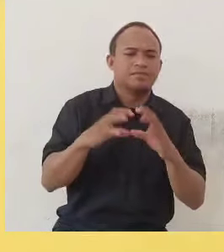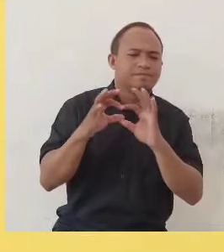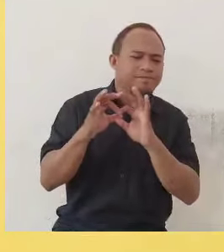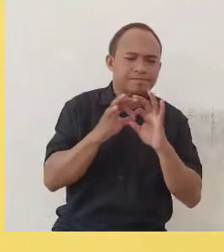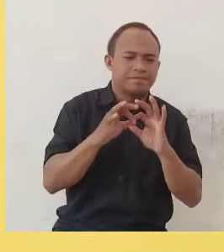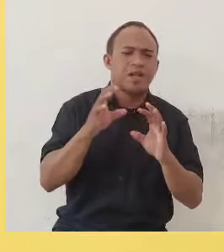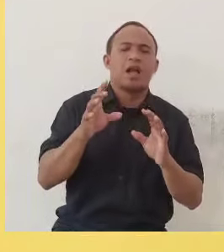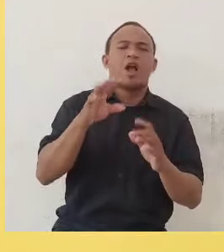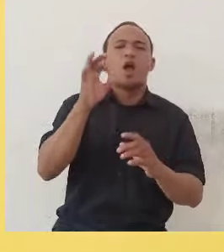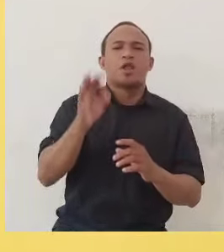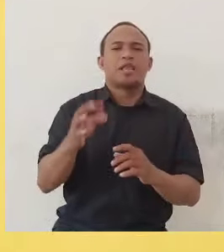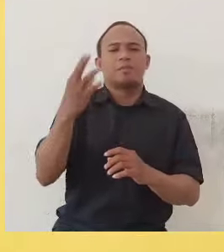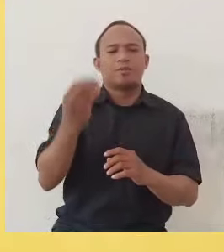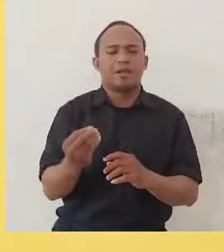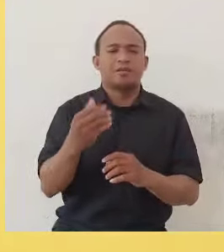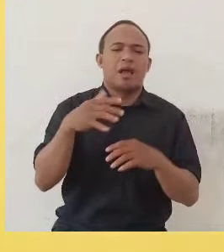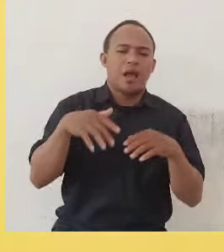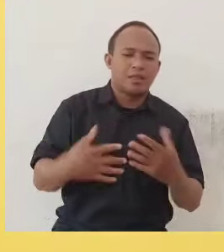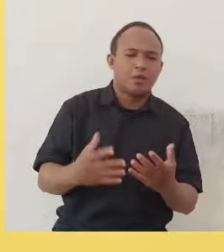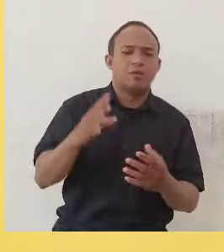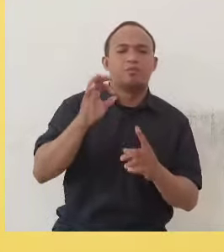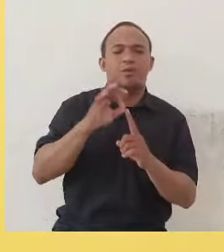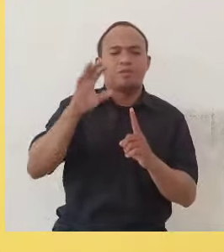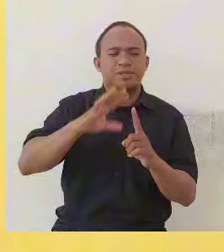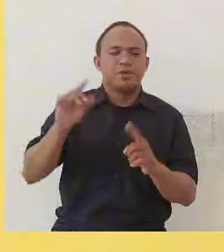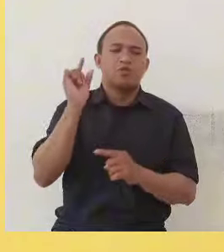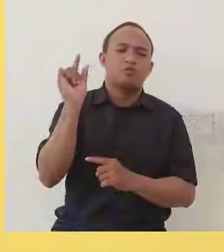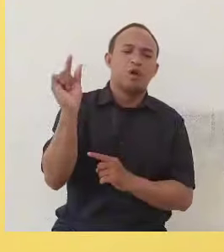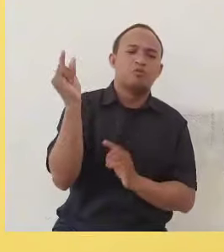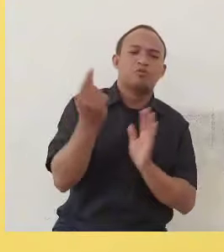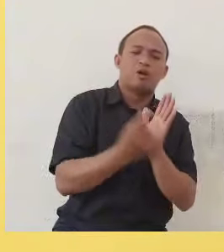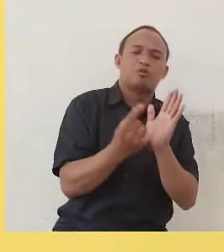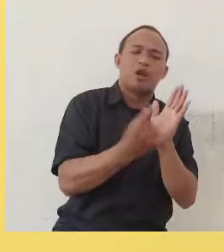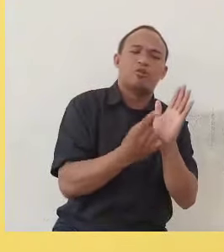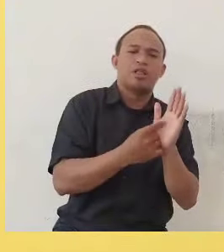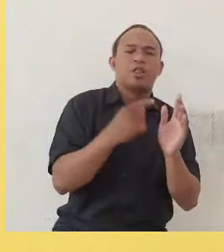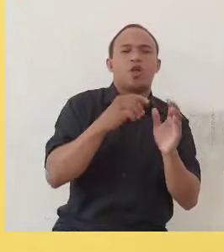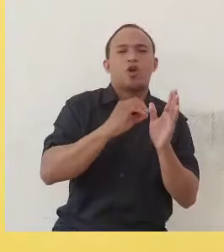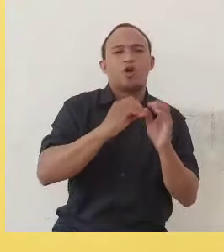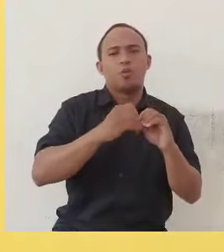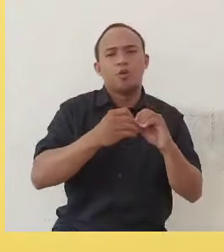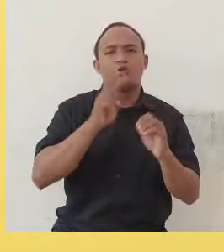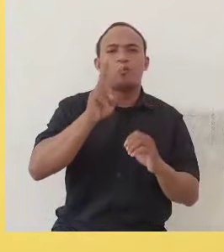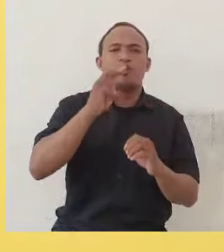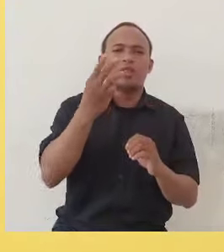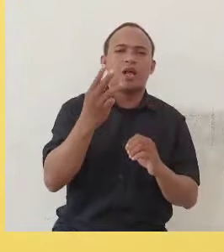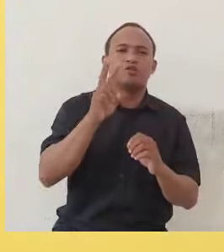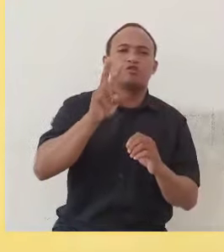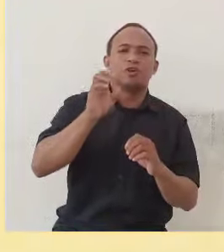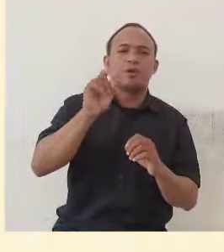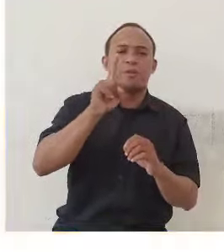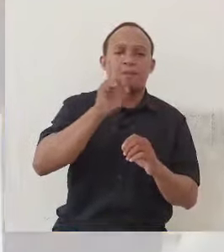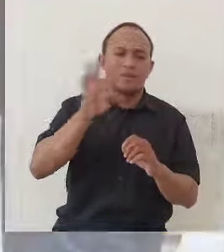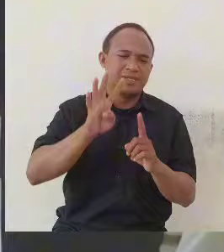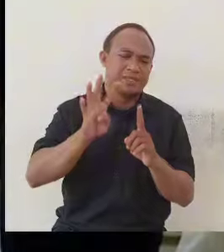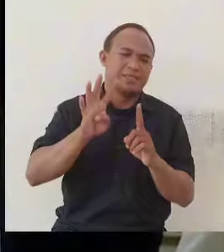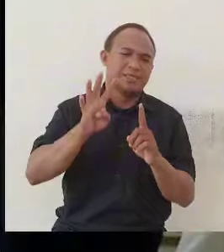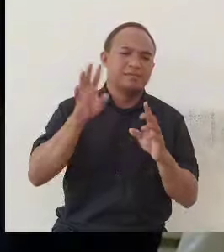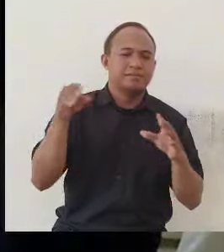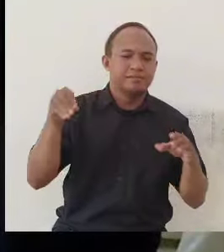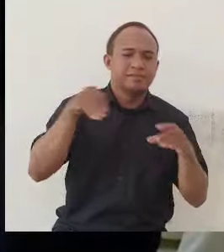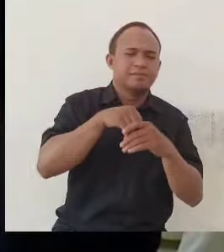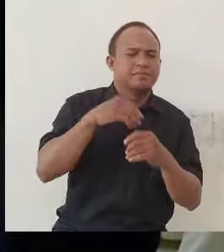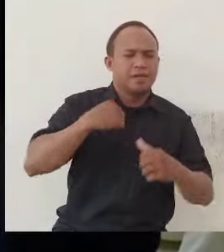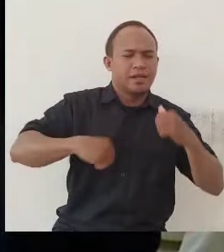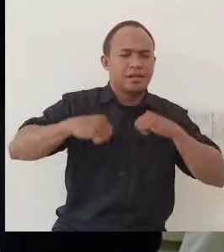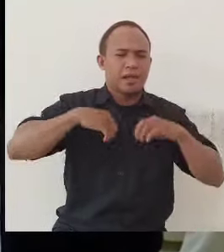pelimpahan kewenangan dari kabupaten kota ke provinsi berdasarkan Undang-Undang Nomor 23 Tahun 2014. Pada kegiatan